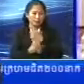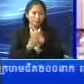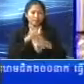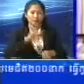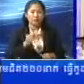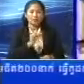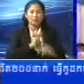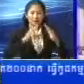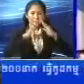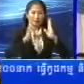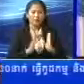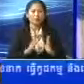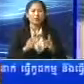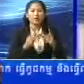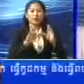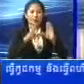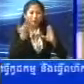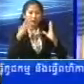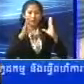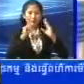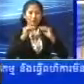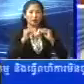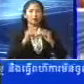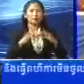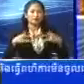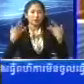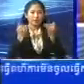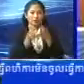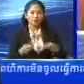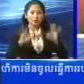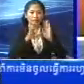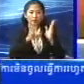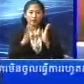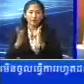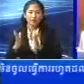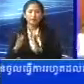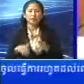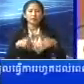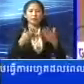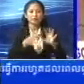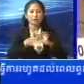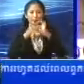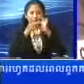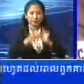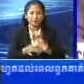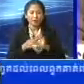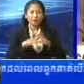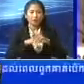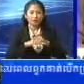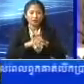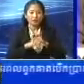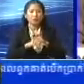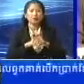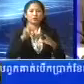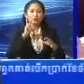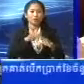ស់ផ្ទះកិច្ចដំណើរការនៃវេទិកានេះគឺជាព្រឹត្តិការណ៍ដ៏សំខាន់មួយដែលបានរៀបចំឡើងដើម្បីផ្ដល់កិច្ចសហប្រតិបត្តិការជិតស្និទ្ធនិងជាការ